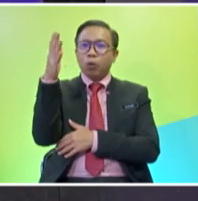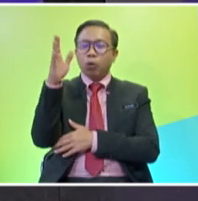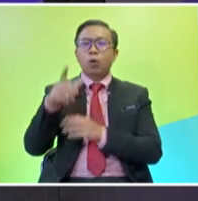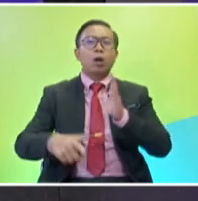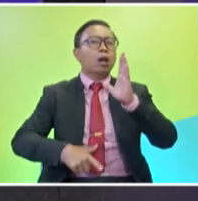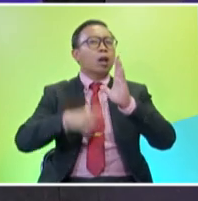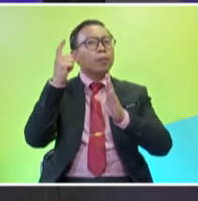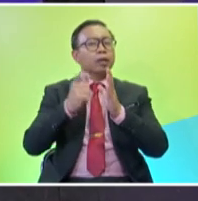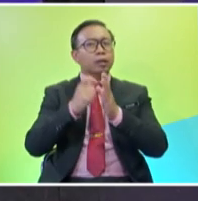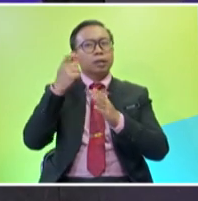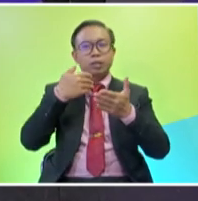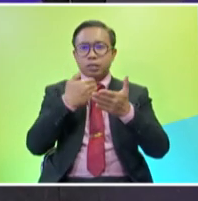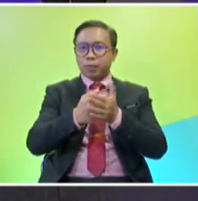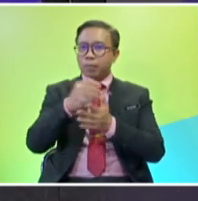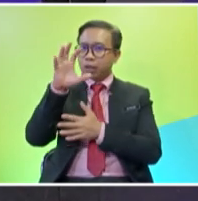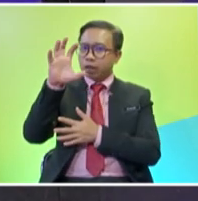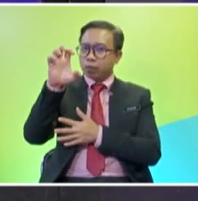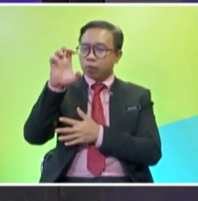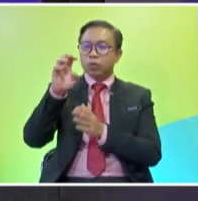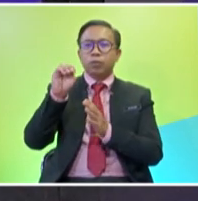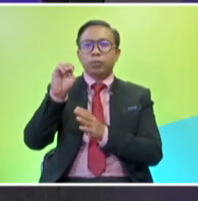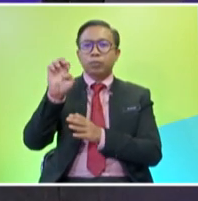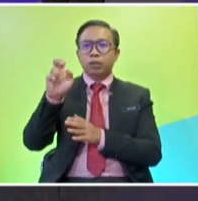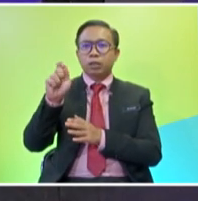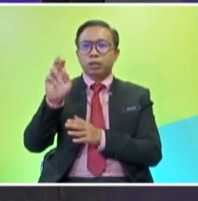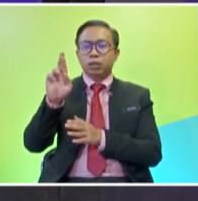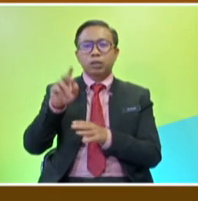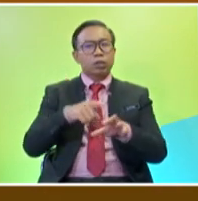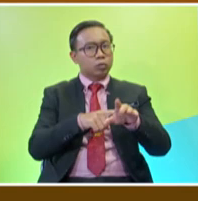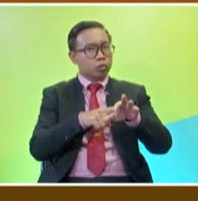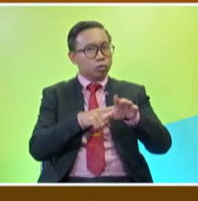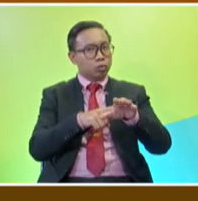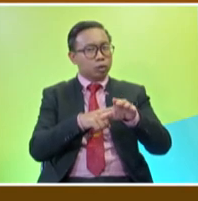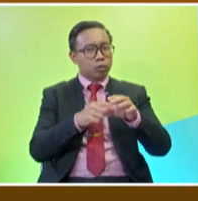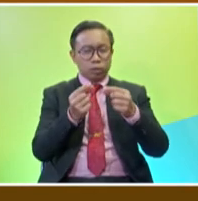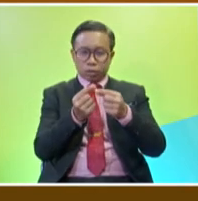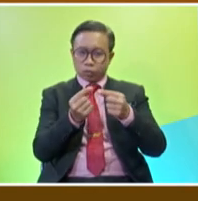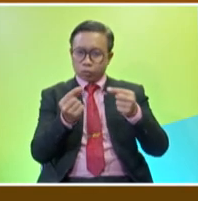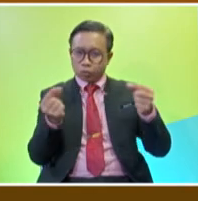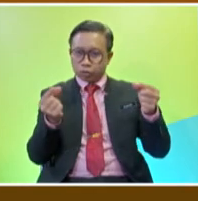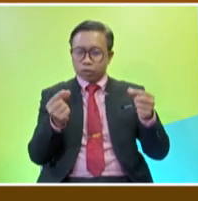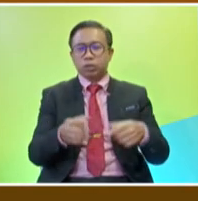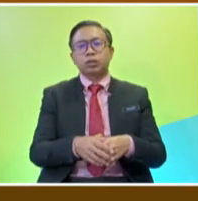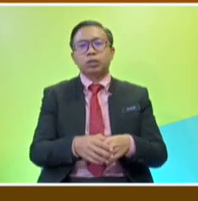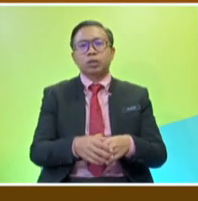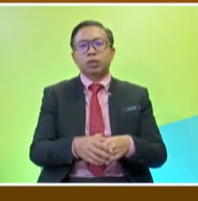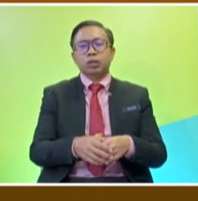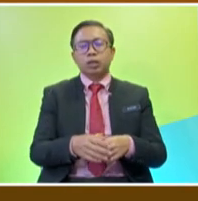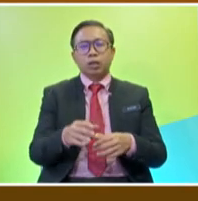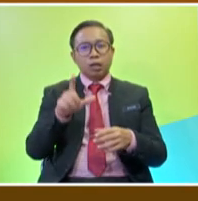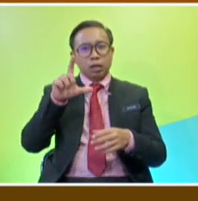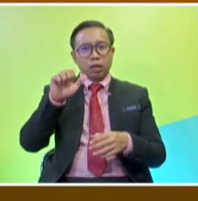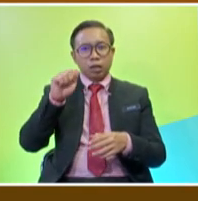mencapai 50 meter baik oke ujung daunnya adalah berbentuk tirus kemudian jarang kelihatan berlapis-lapis